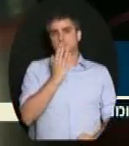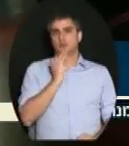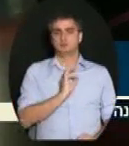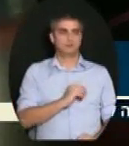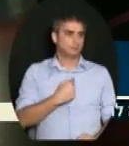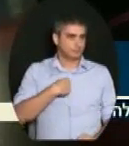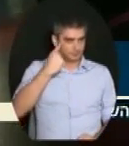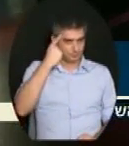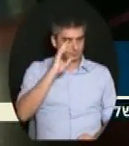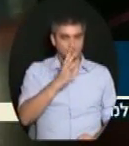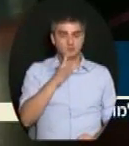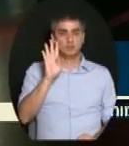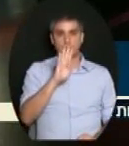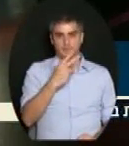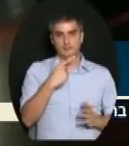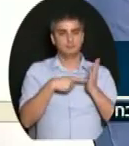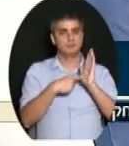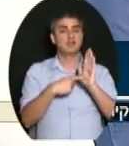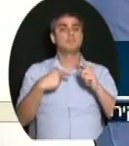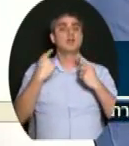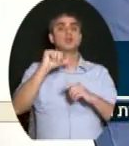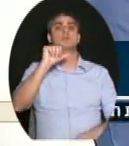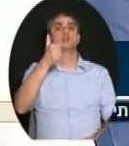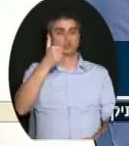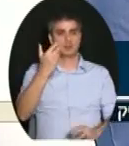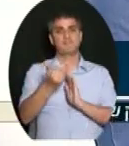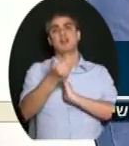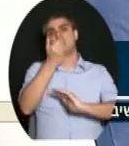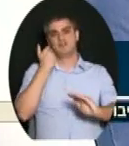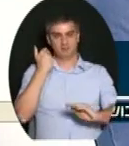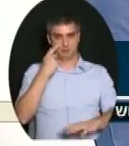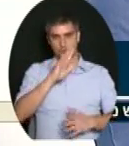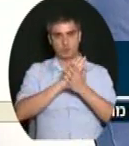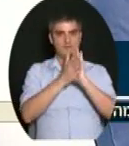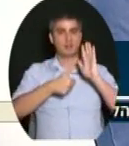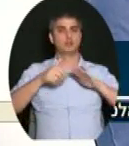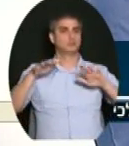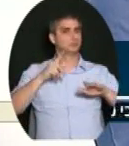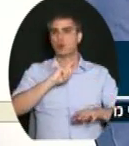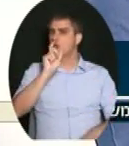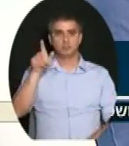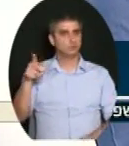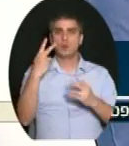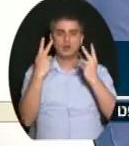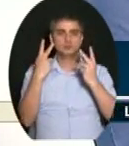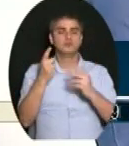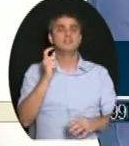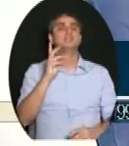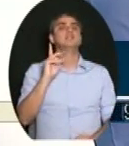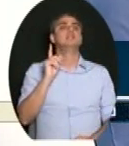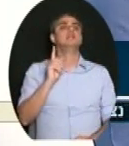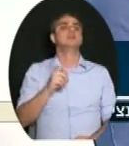ישראל. נדמה לי שמה שנתניהו משדר מהיום הראשון ועוד לפני שנהיה ראש ממשלה, שלא האיש הוא החשוב, אלא